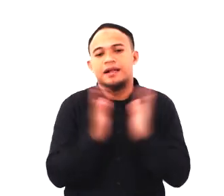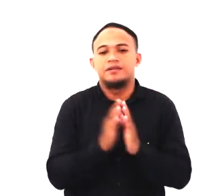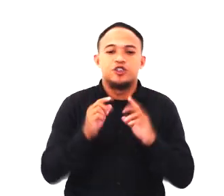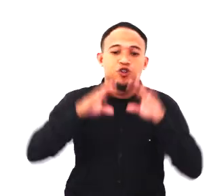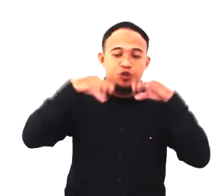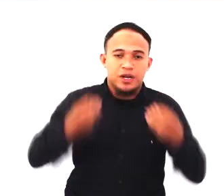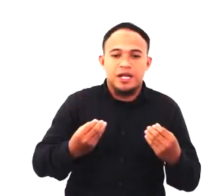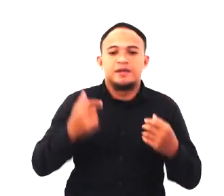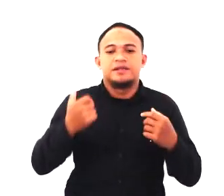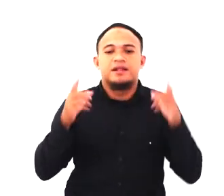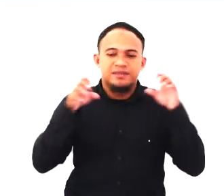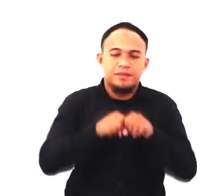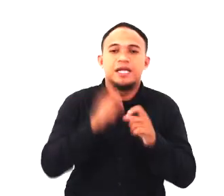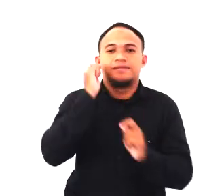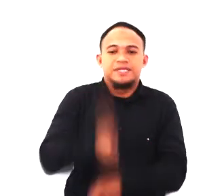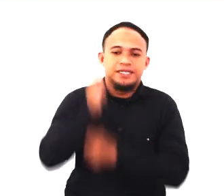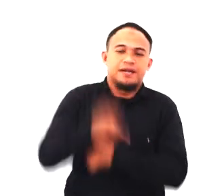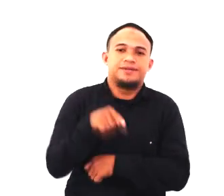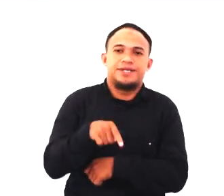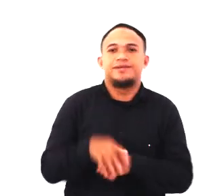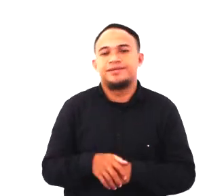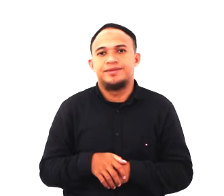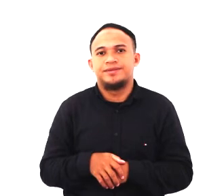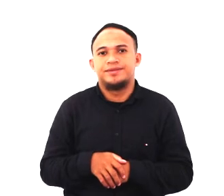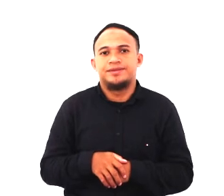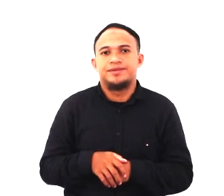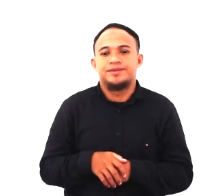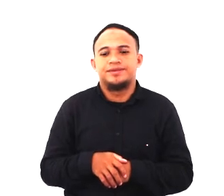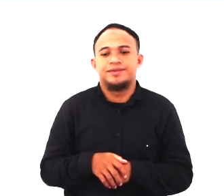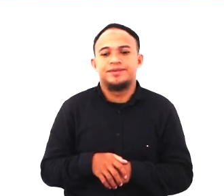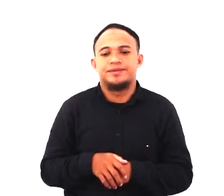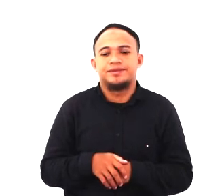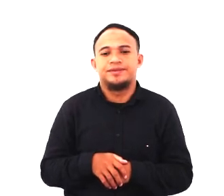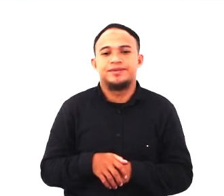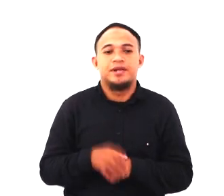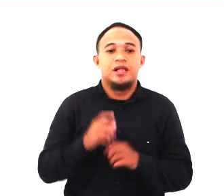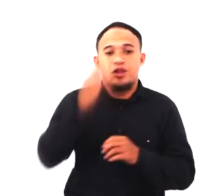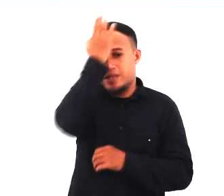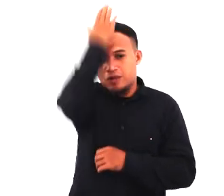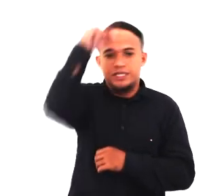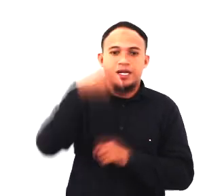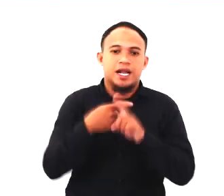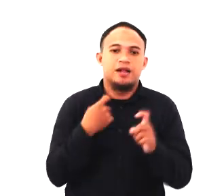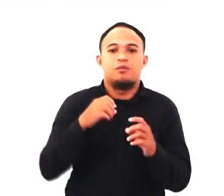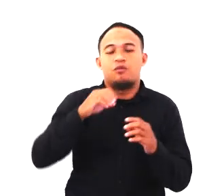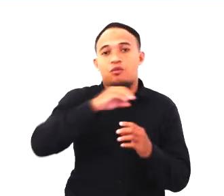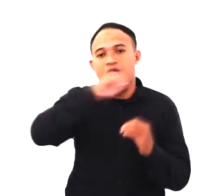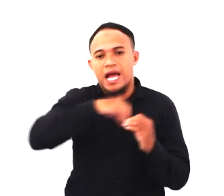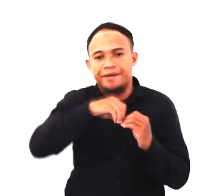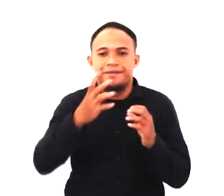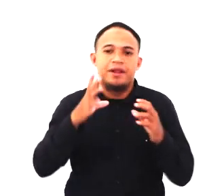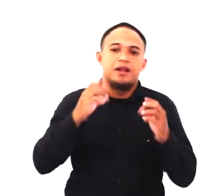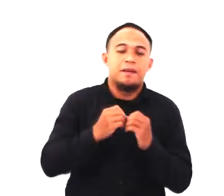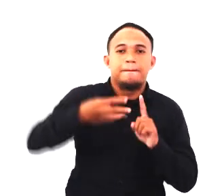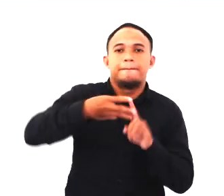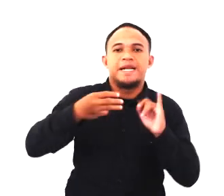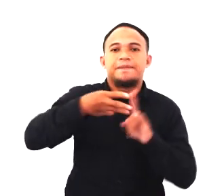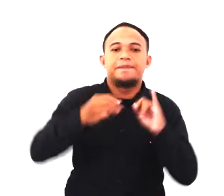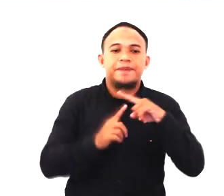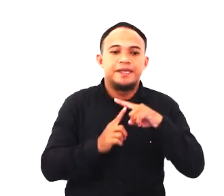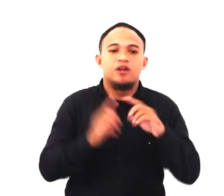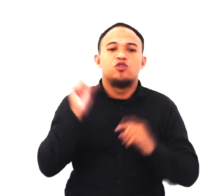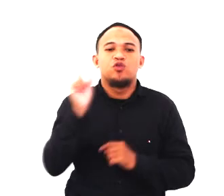di Gorontalo, mulai dari pengolahan lahan, penyediaan bibit unggul, pupuk, penanganan hama,